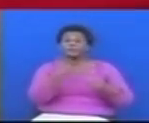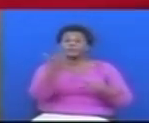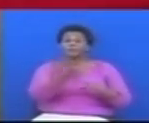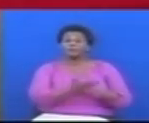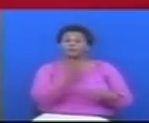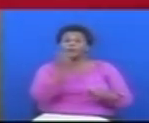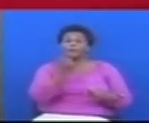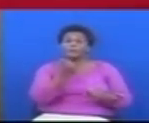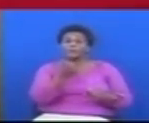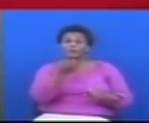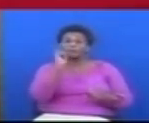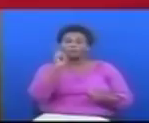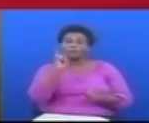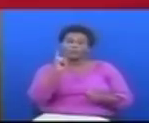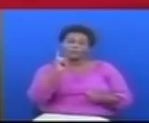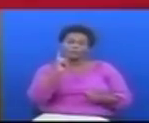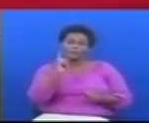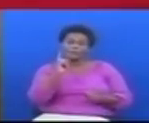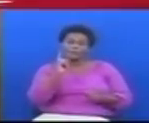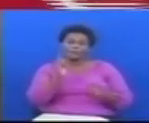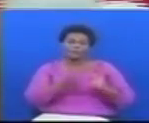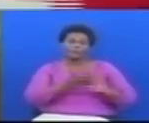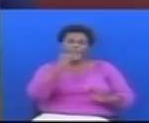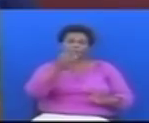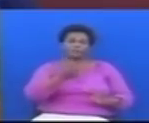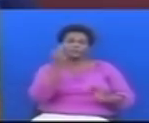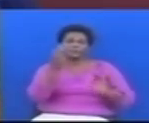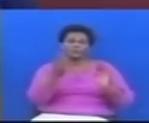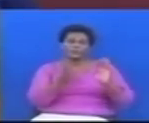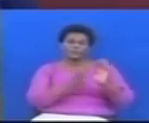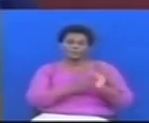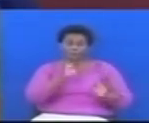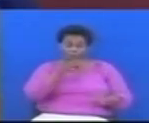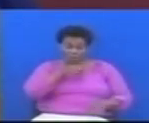kuanzia mwezi wa 7 2019 na kuendelea. Asante sana.